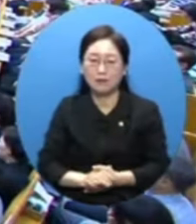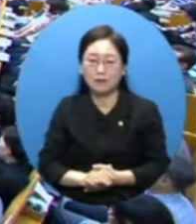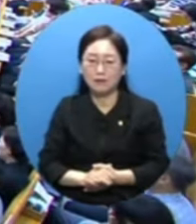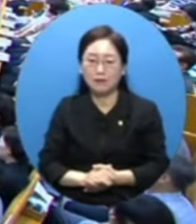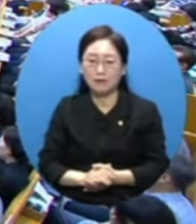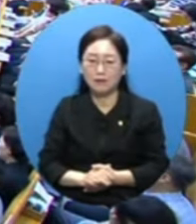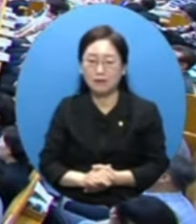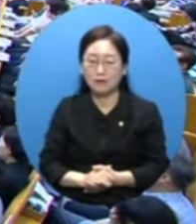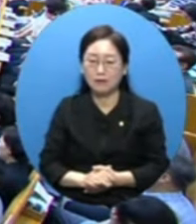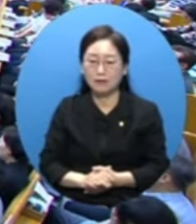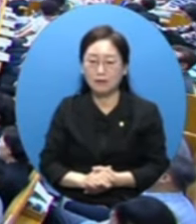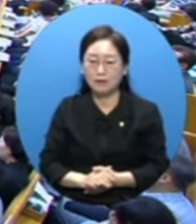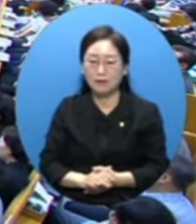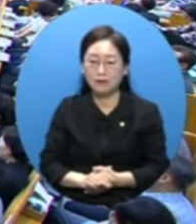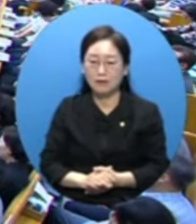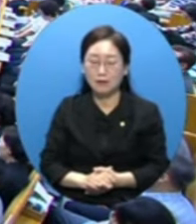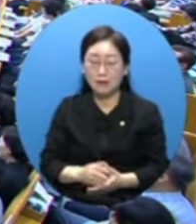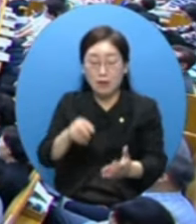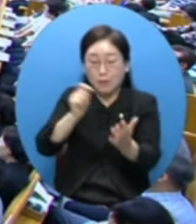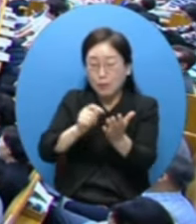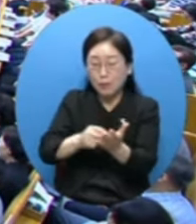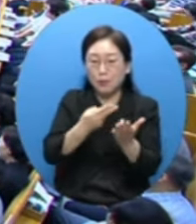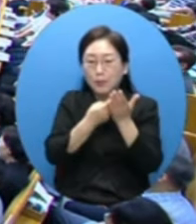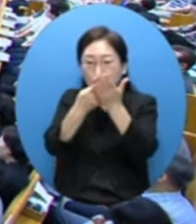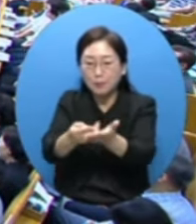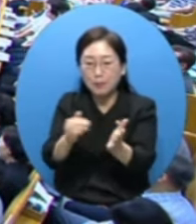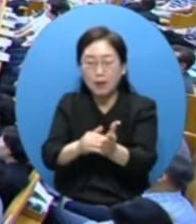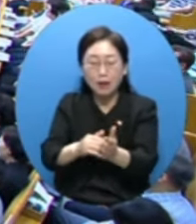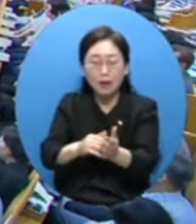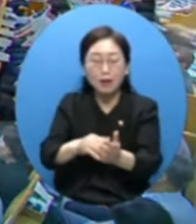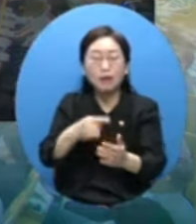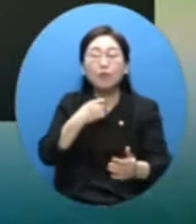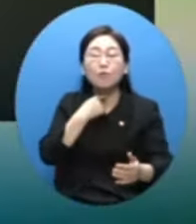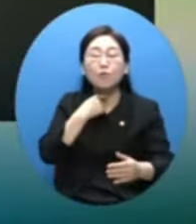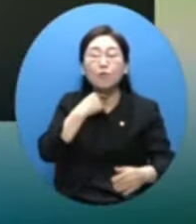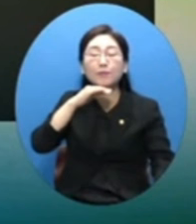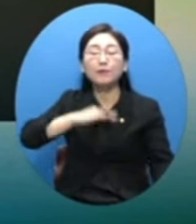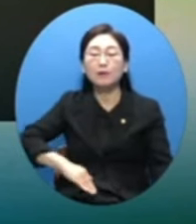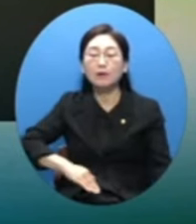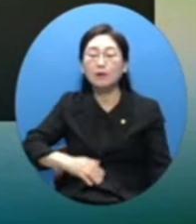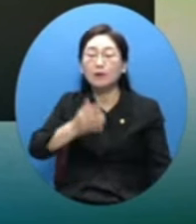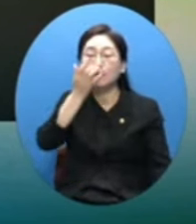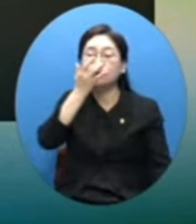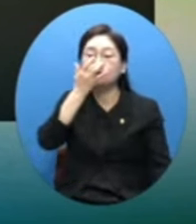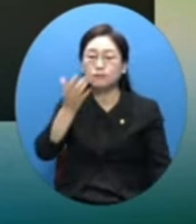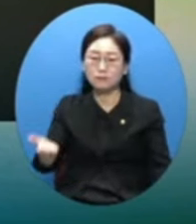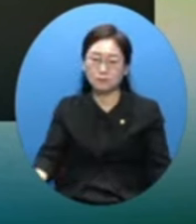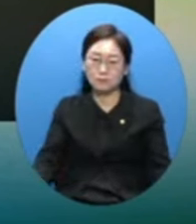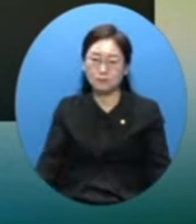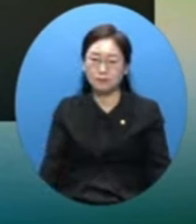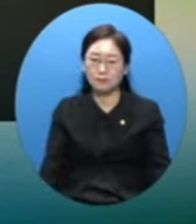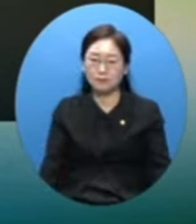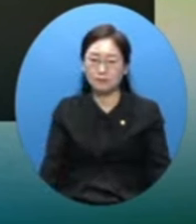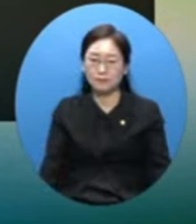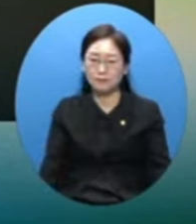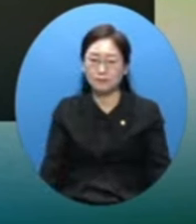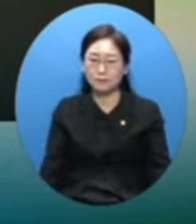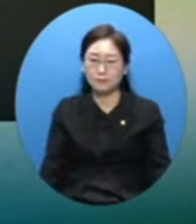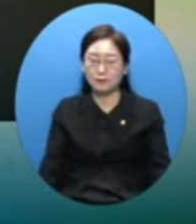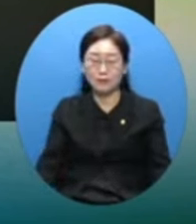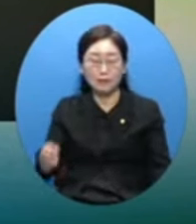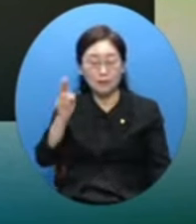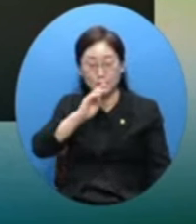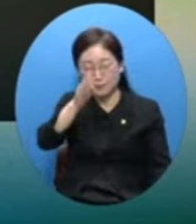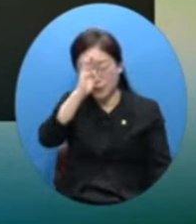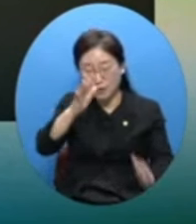것입니다 그래 병원에 실려갔는데 목 아래는 아무런 감각이 없습니다 중앙 자 실에